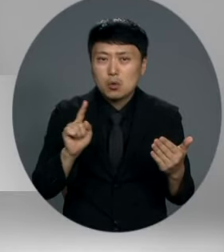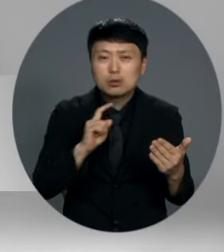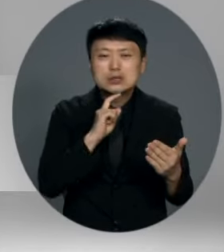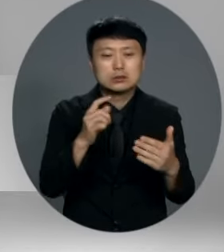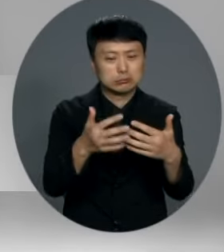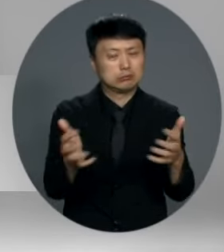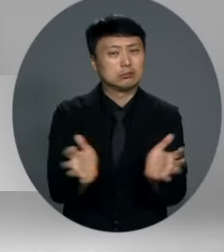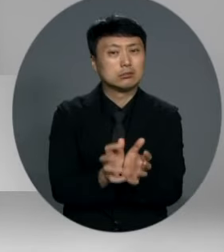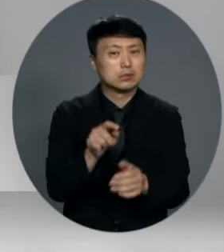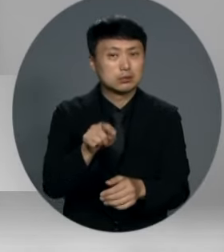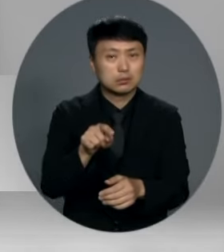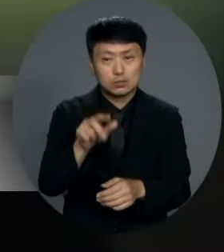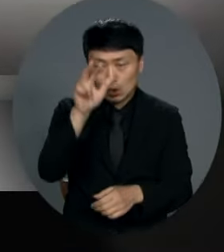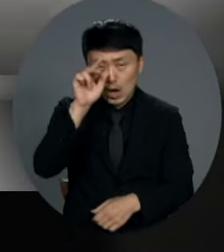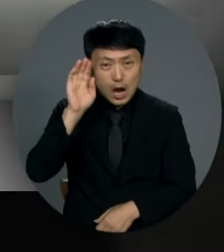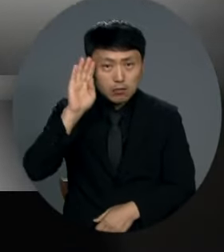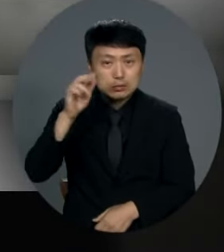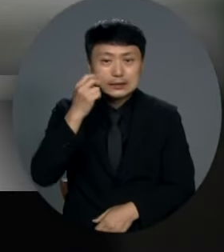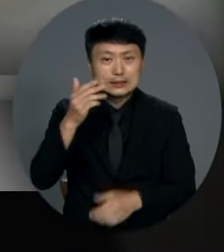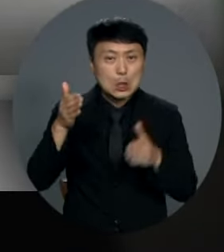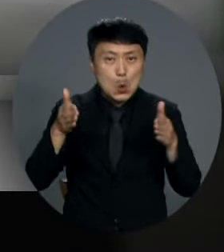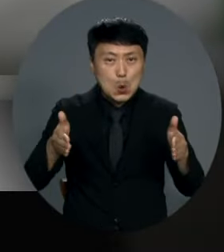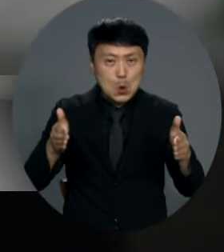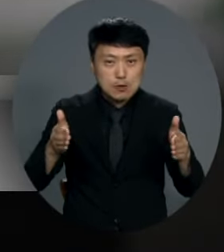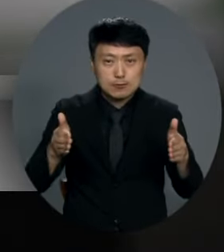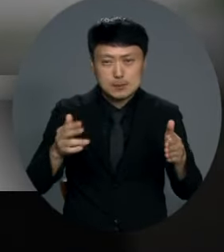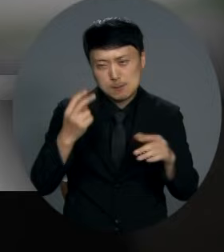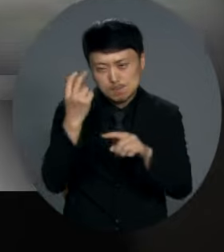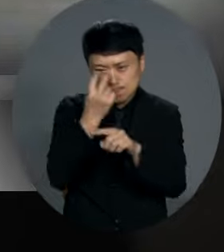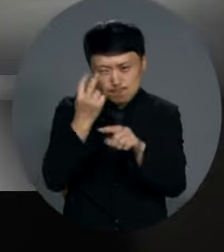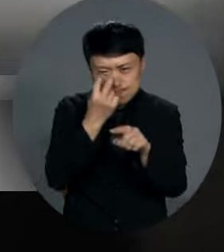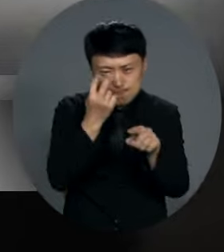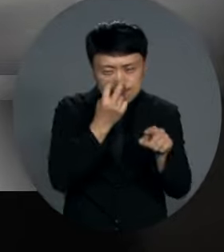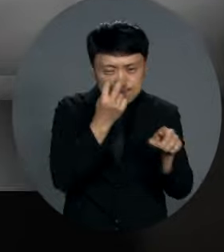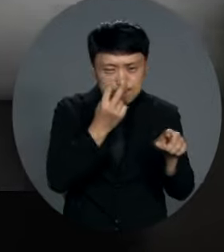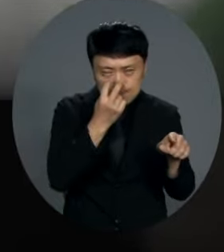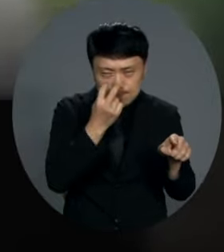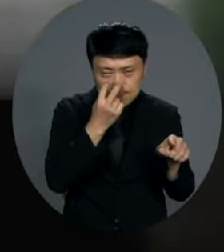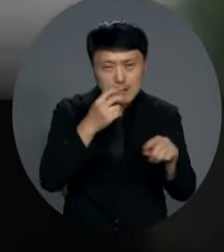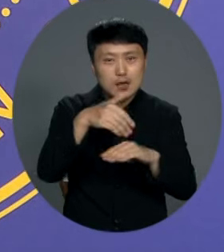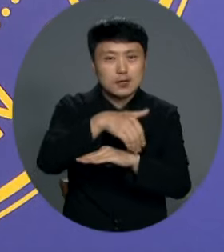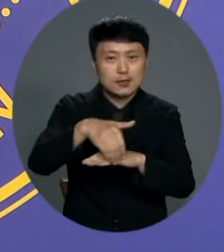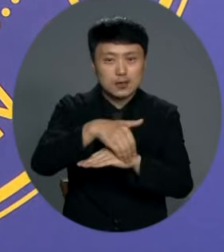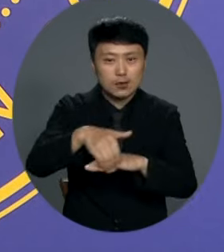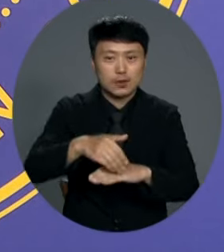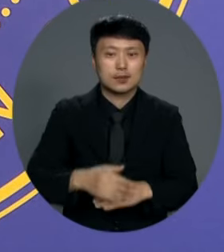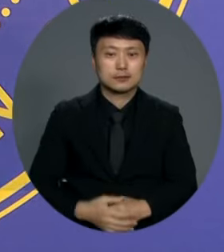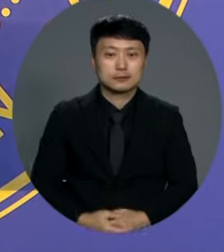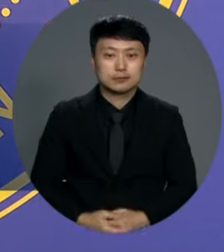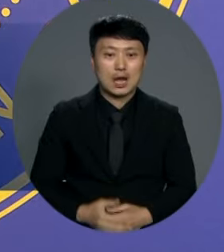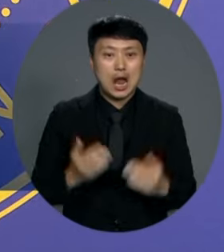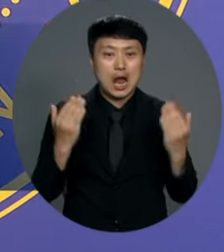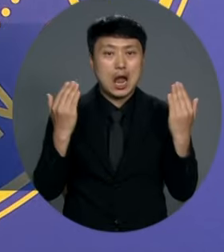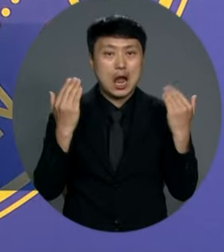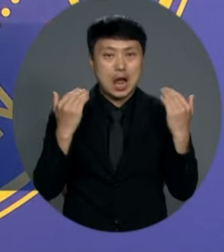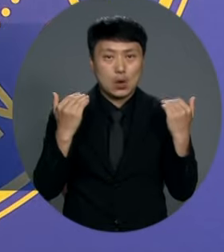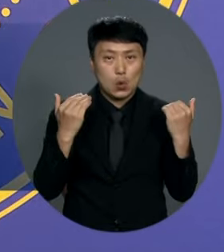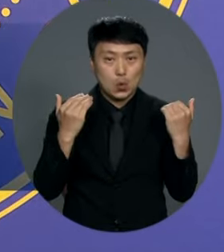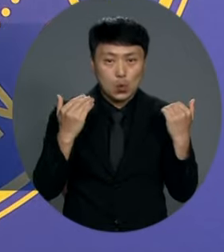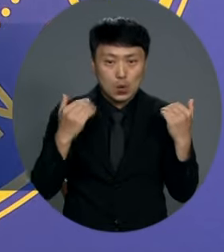대였습니다 경찰은 앞으로 7개월 동안 대대적인 단속에 나서기로 했습니다 학교의 공통 지인을